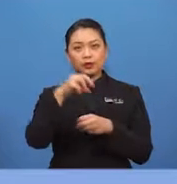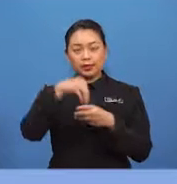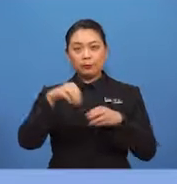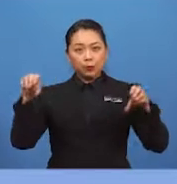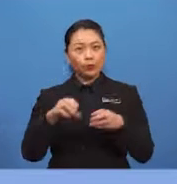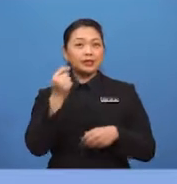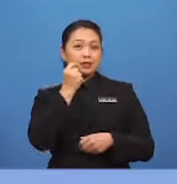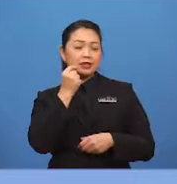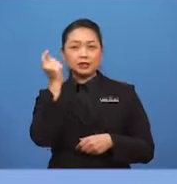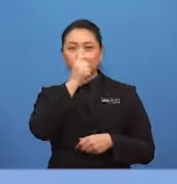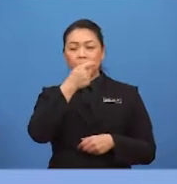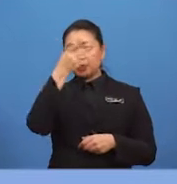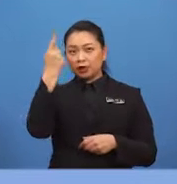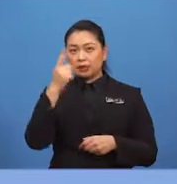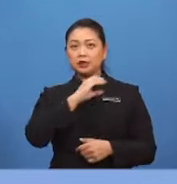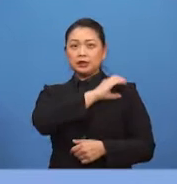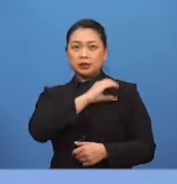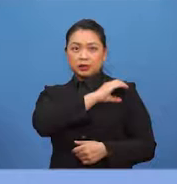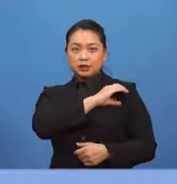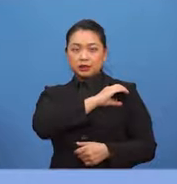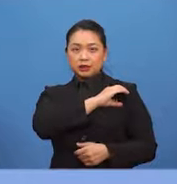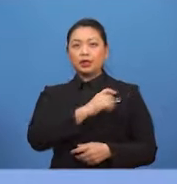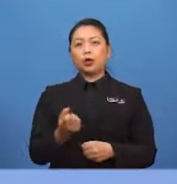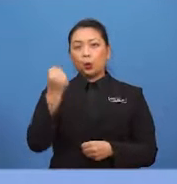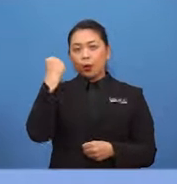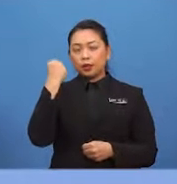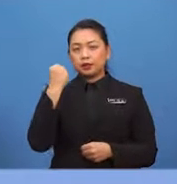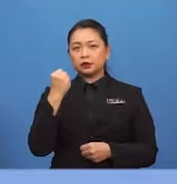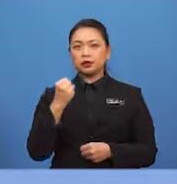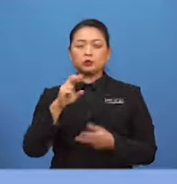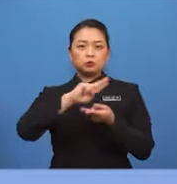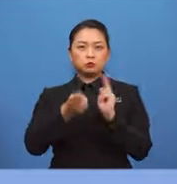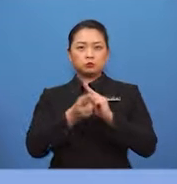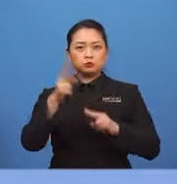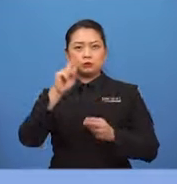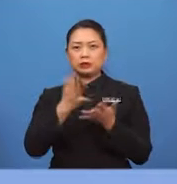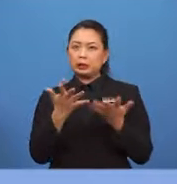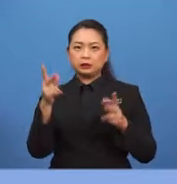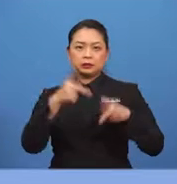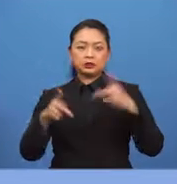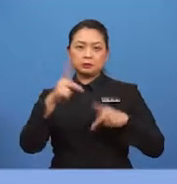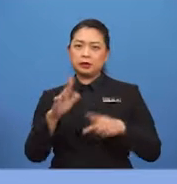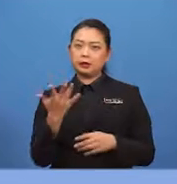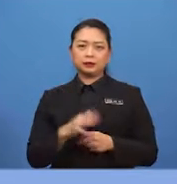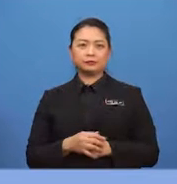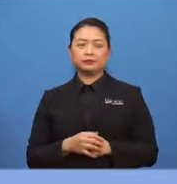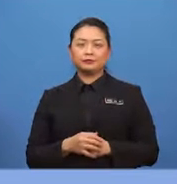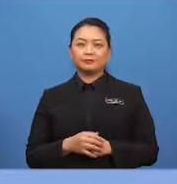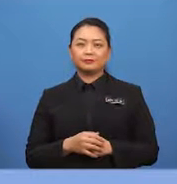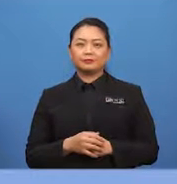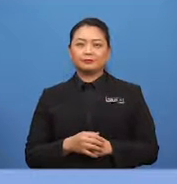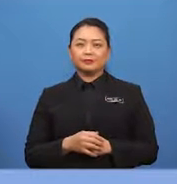palsu kerana ciri seramik ini yang kuat serta lengai terhadap bahan kimia.